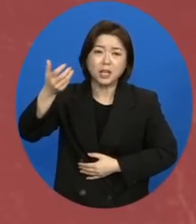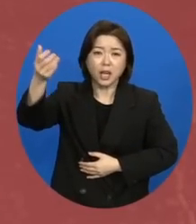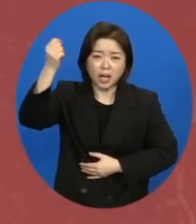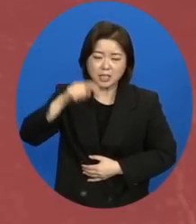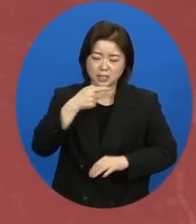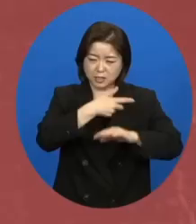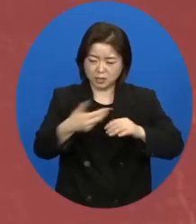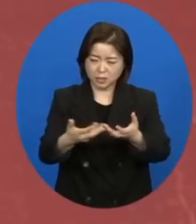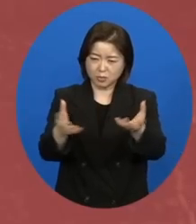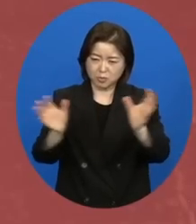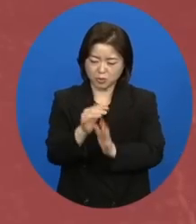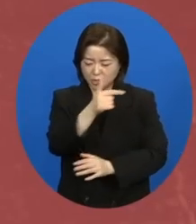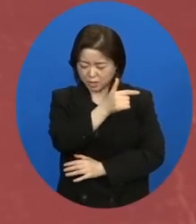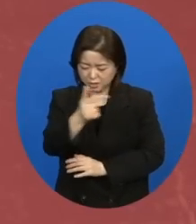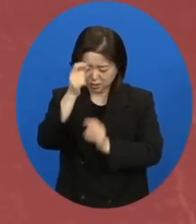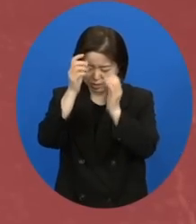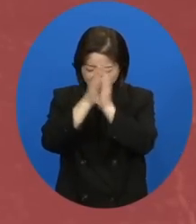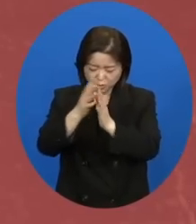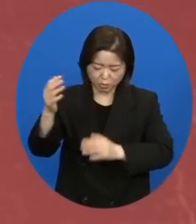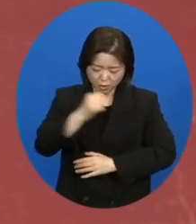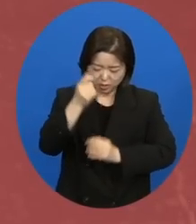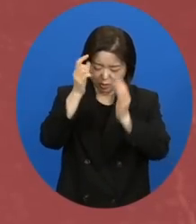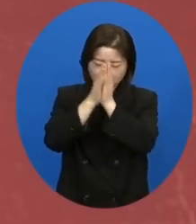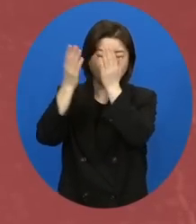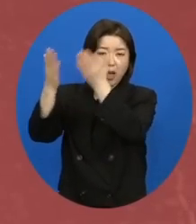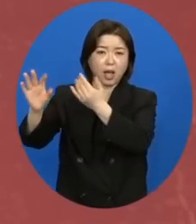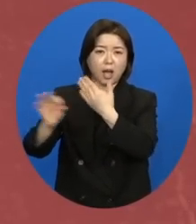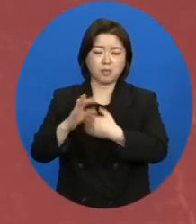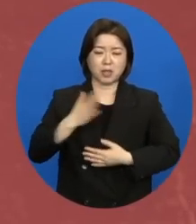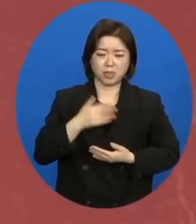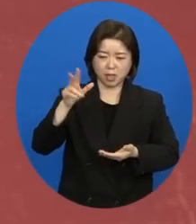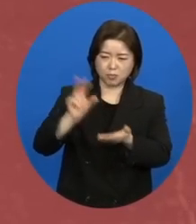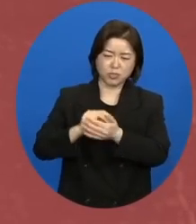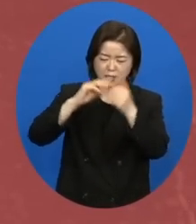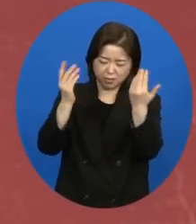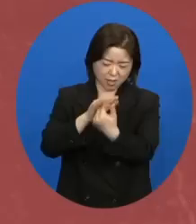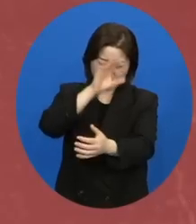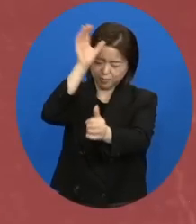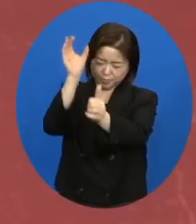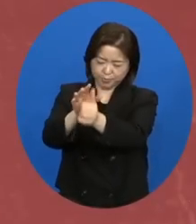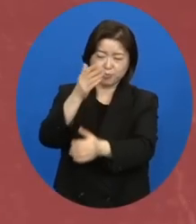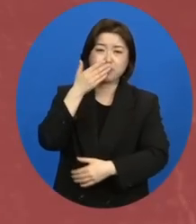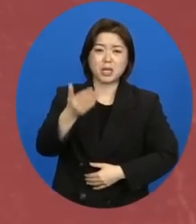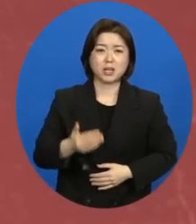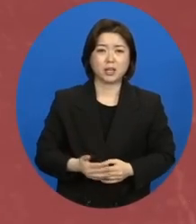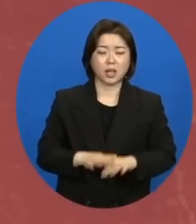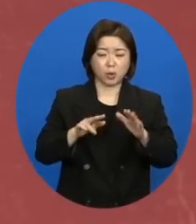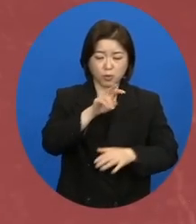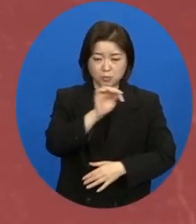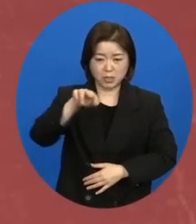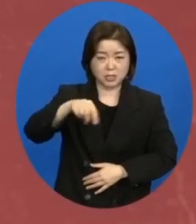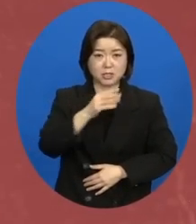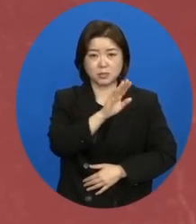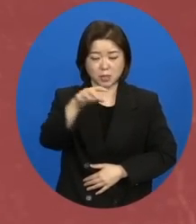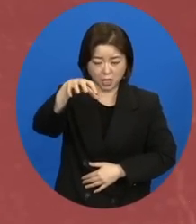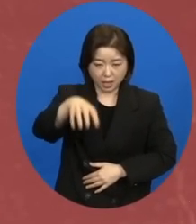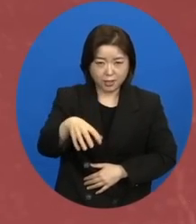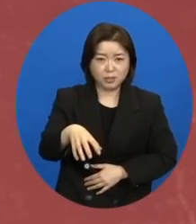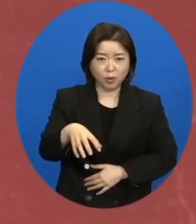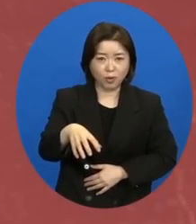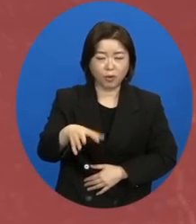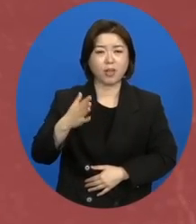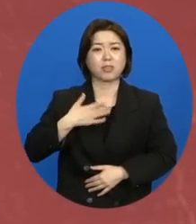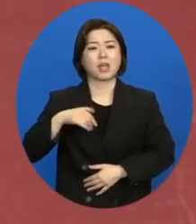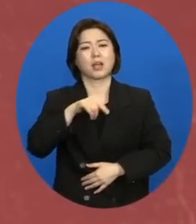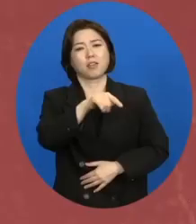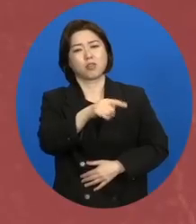민족의 큰 기도를 두고 기도하면 하나님이 내 문제에 책임지는 거지요. 그래서 오늘 미스바에서 내가